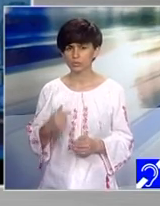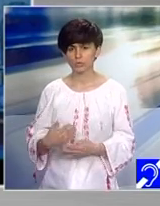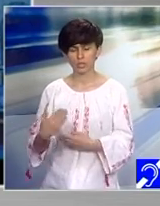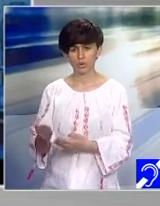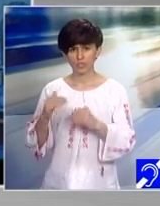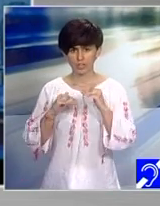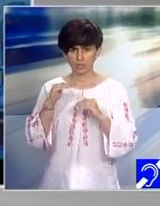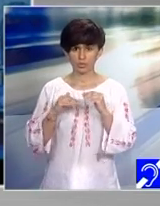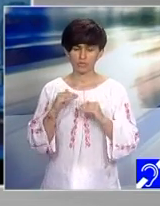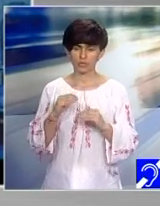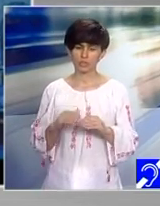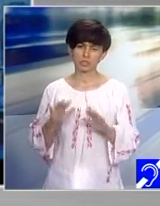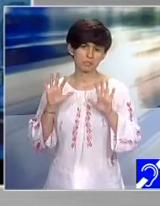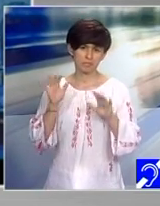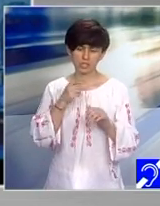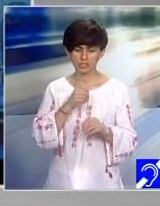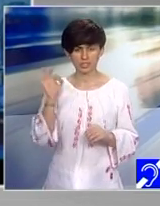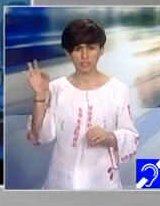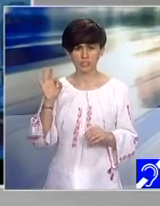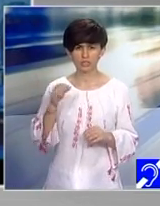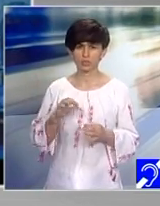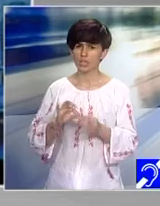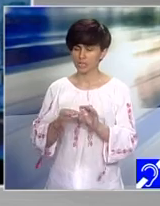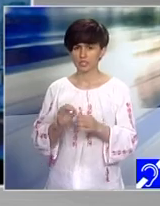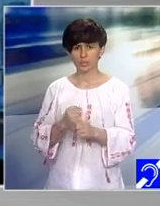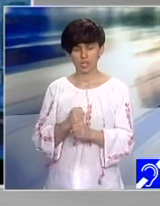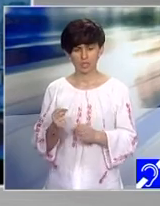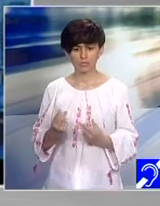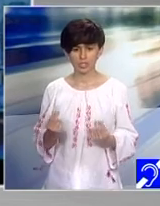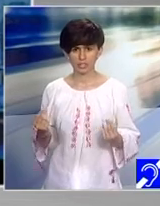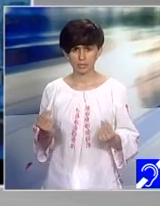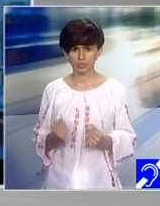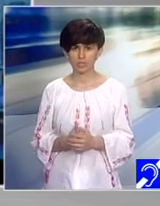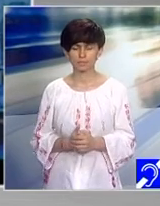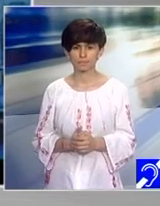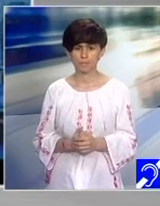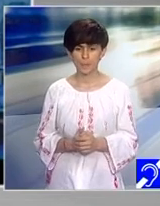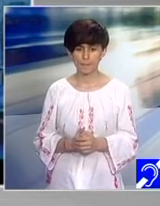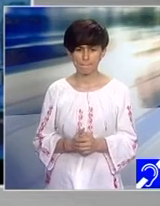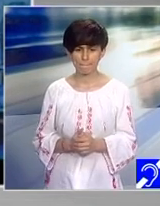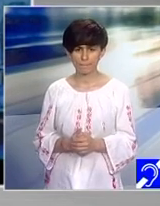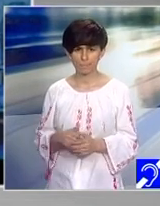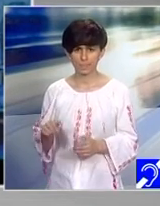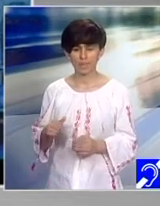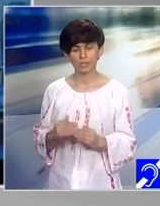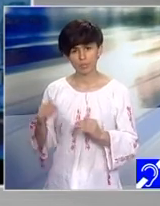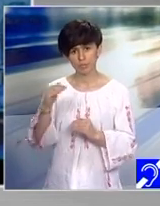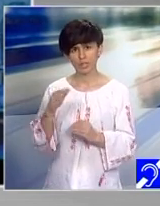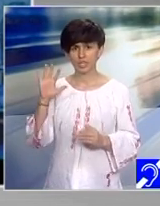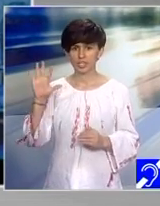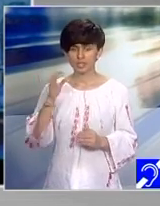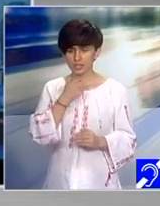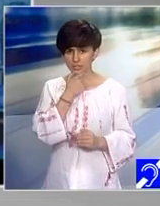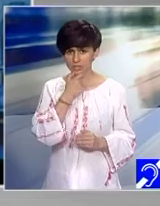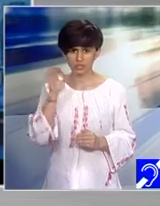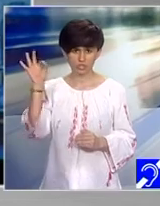ar însemna mult pentru un salariu de 3.000 sau de 4.000 și foarte puțin pentru începători, dar și acum mărirea de 5% pentru cei